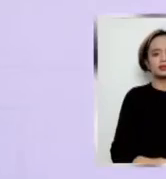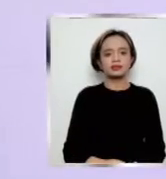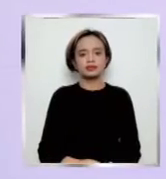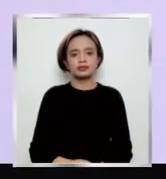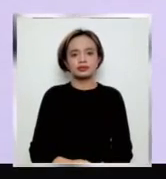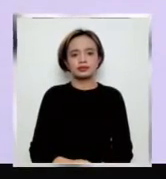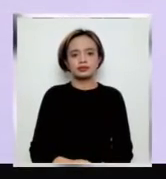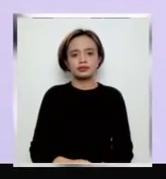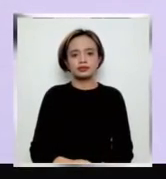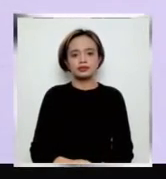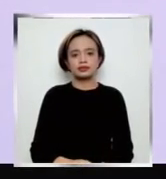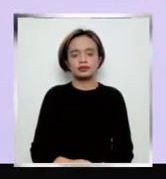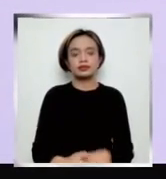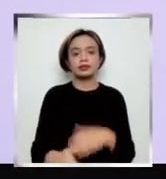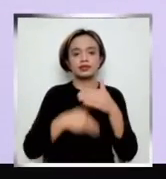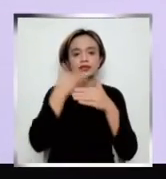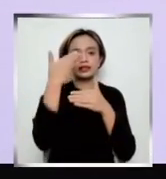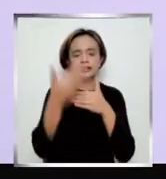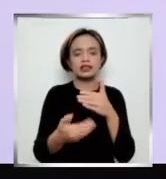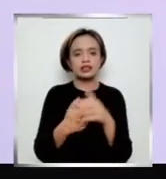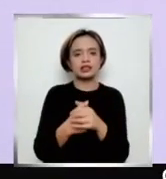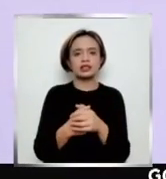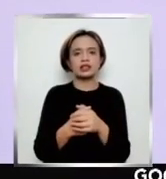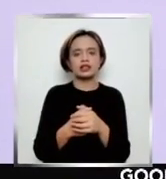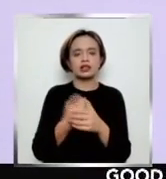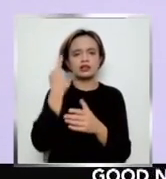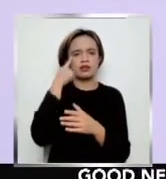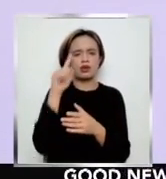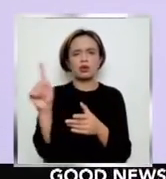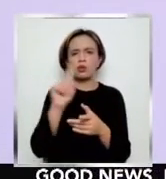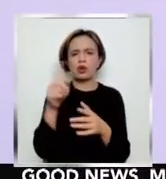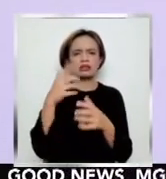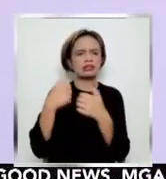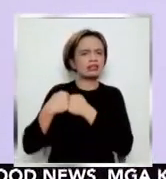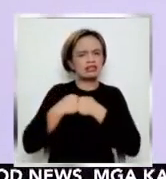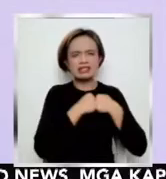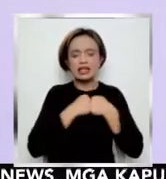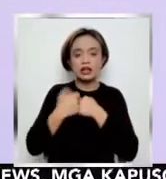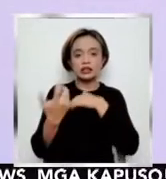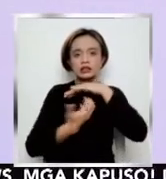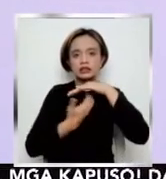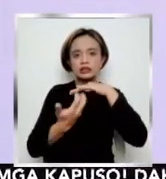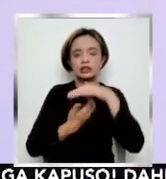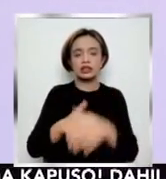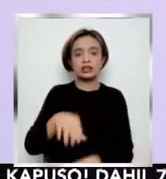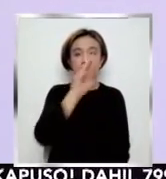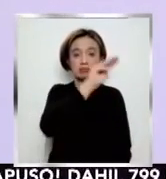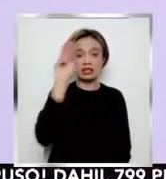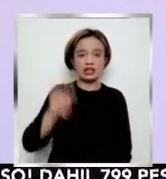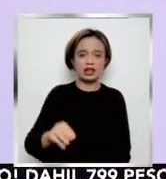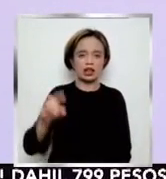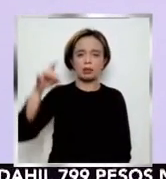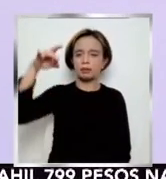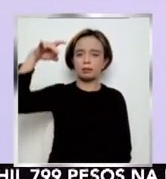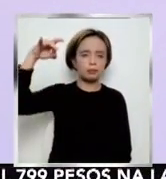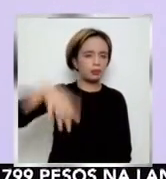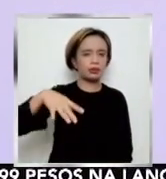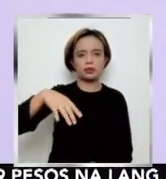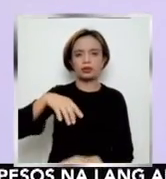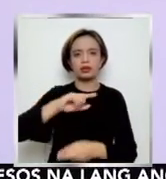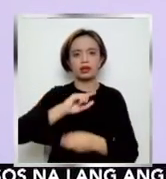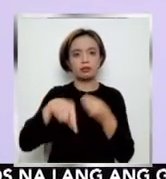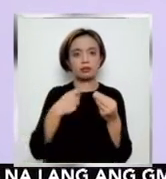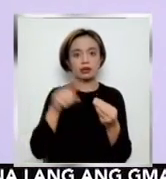Usapang pahirap naman sa mga commuter, halos kulelat ang Metro Manila sa buong mundo pagdating sa